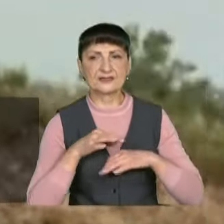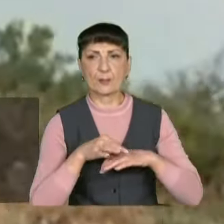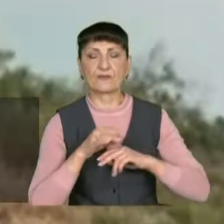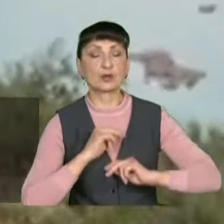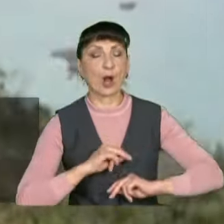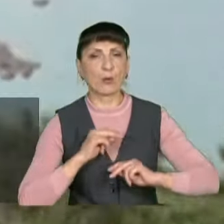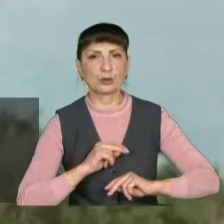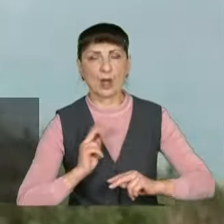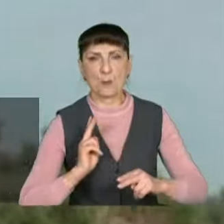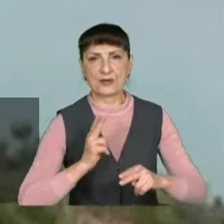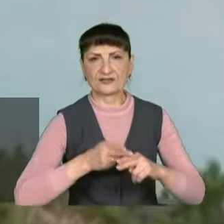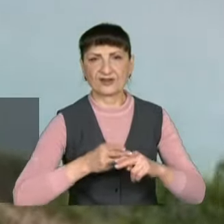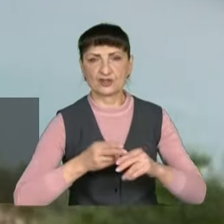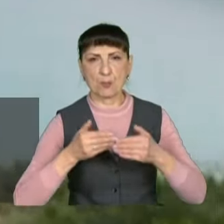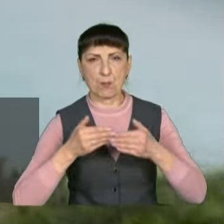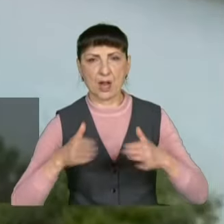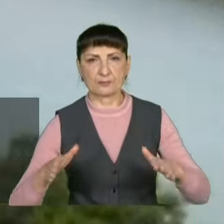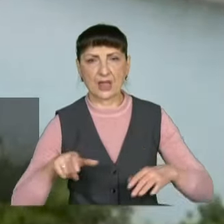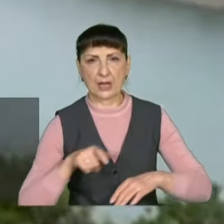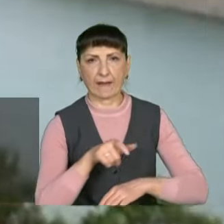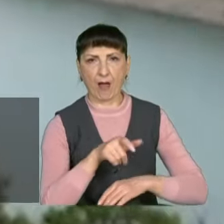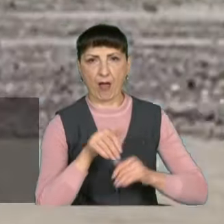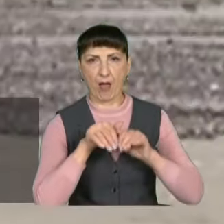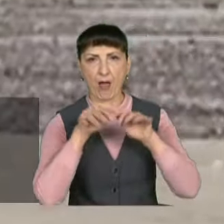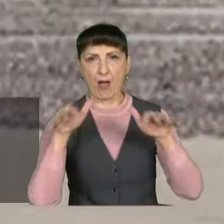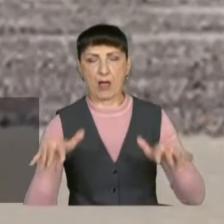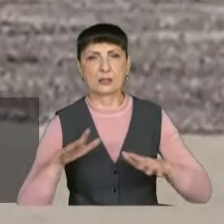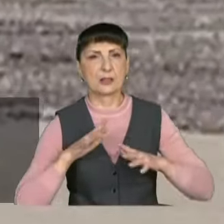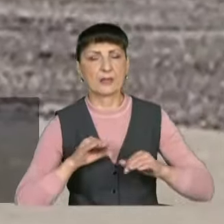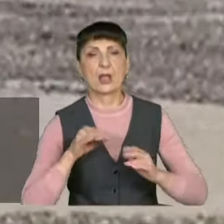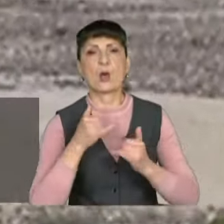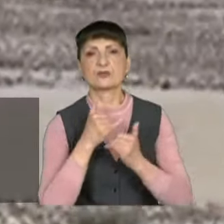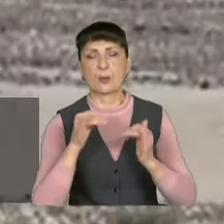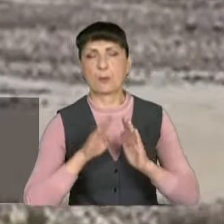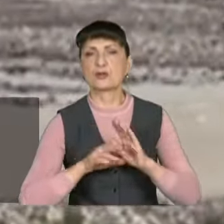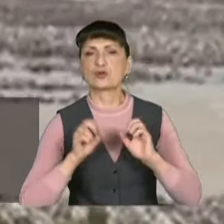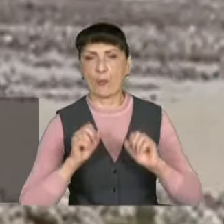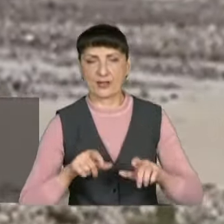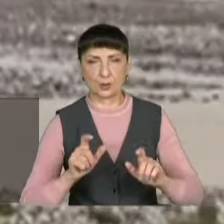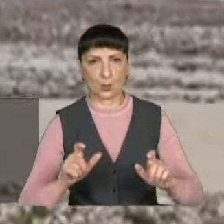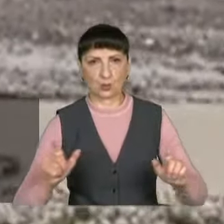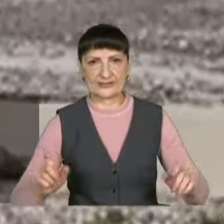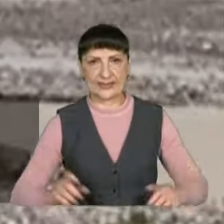по предотвращению прорыва русла реки и обеспечению безопасности населения.